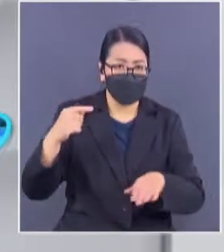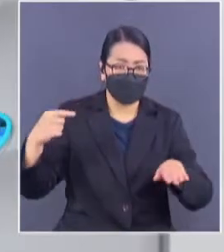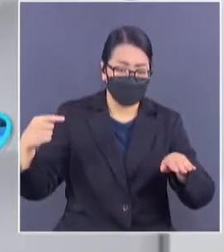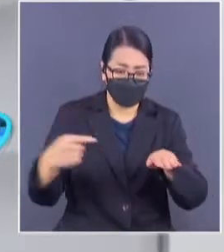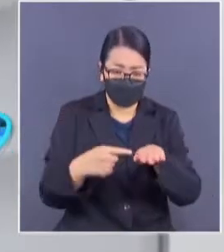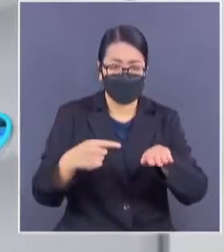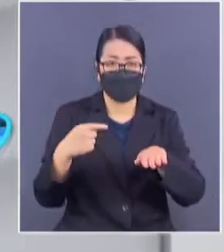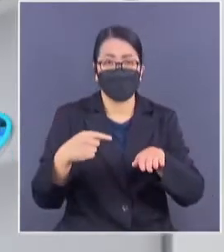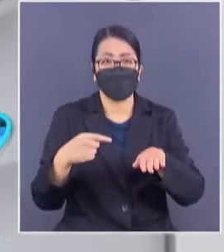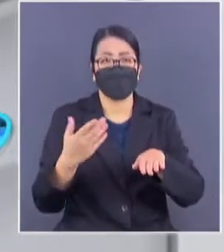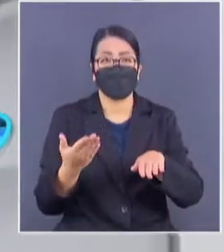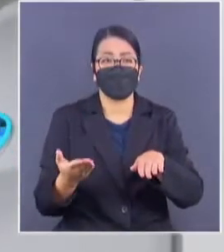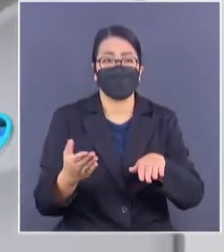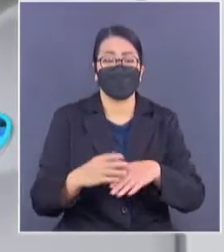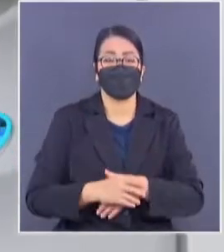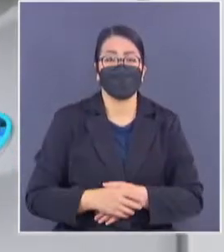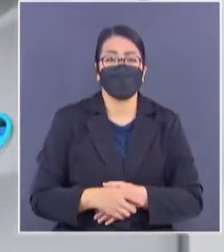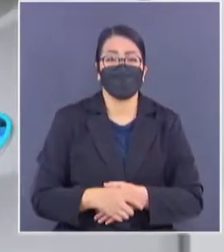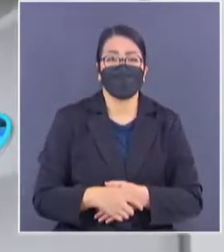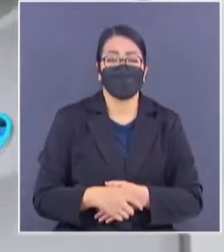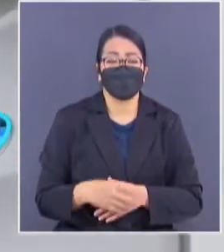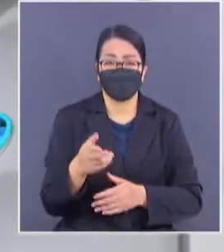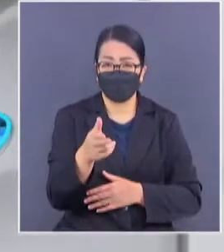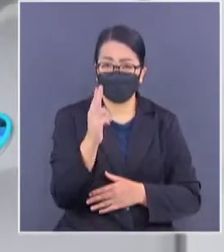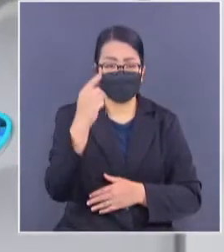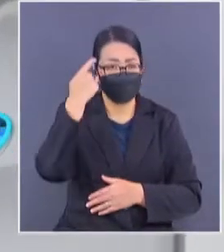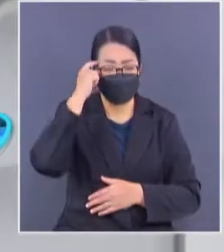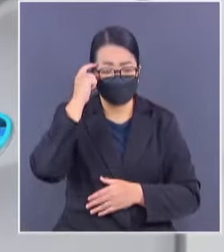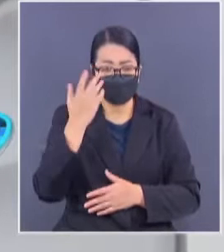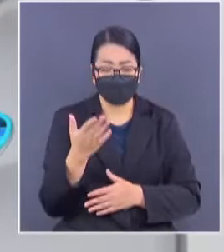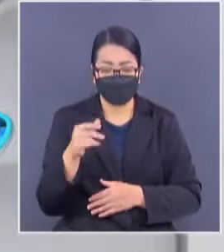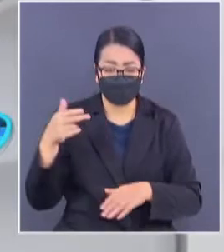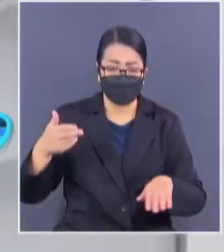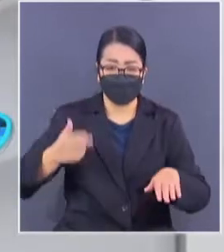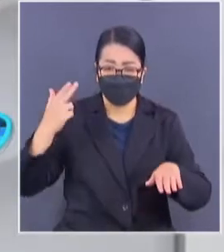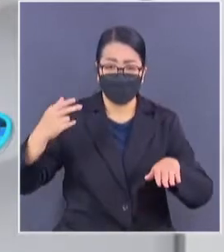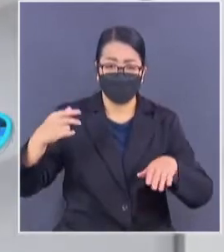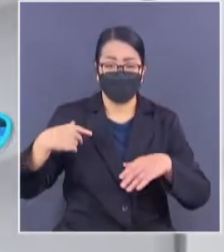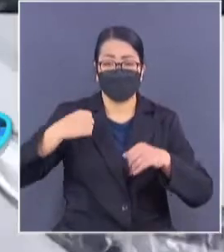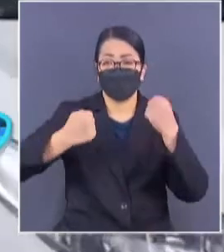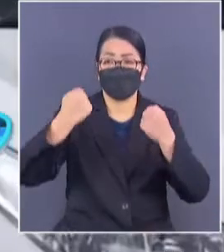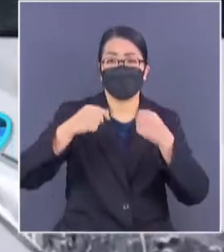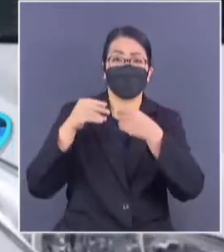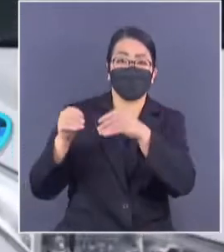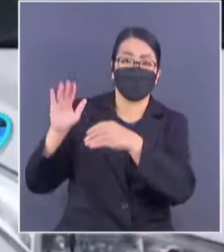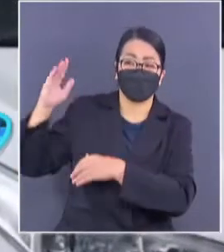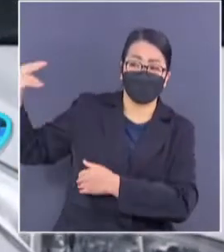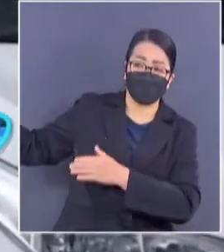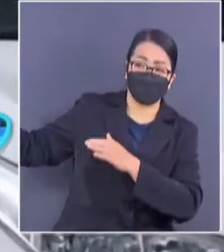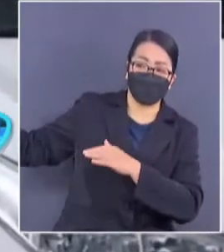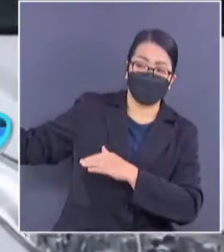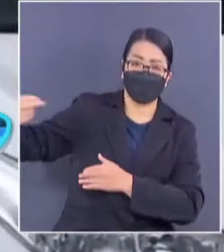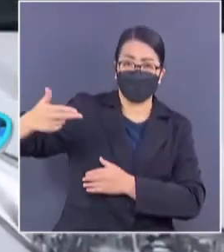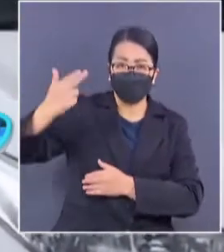เก๋งยี่ห้อโตโยต้ายาริสสีขาวคันนี้ค่ะถูกกระสุนปืนไม่ทราบขนาดยิงเข้าที่กระจกฝั่งคนขับแตกเป็นรูขนาดใหญ่เลยน